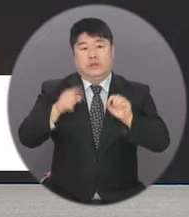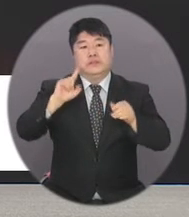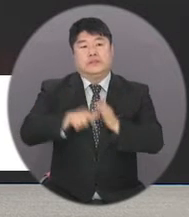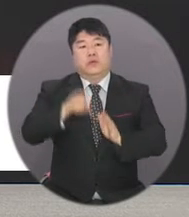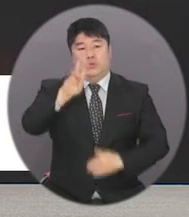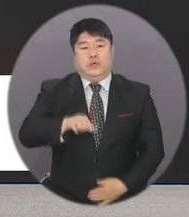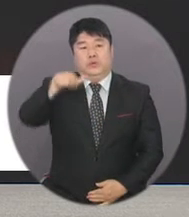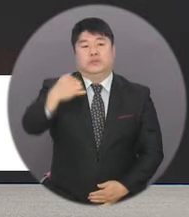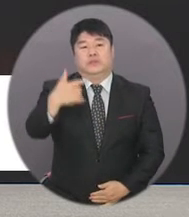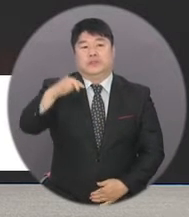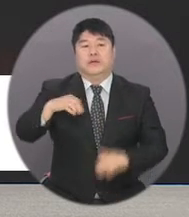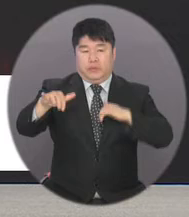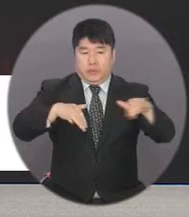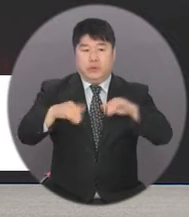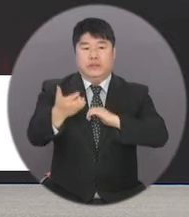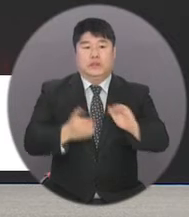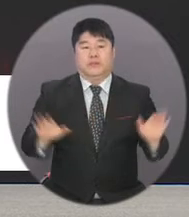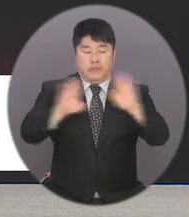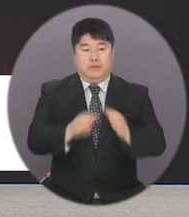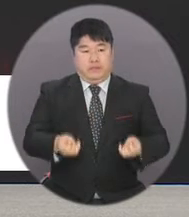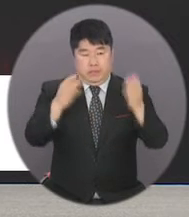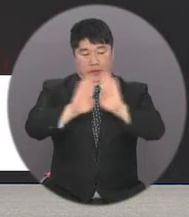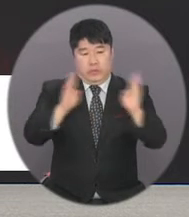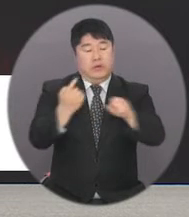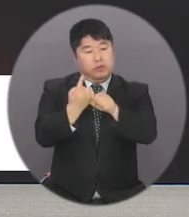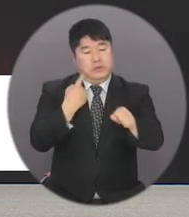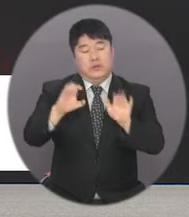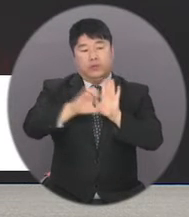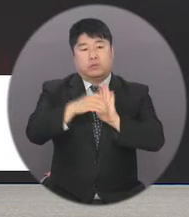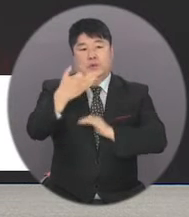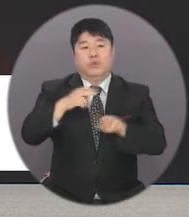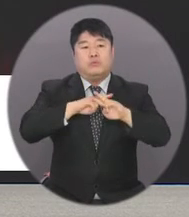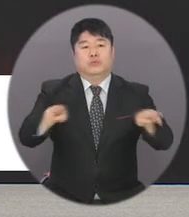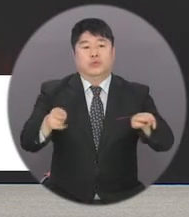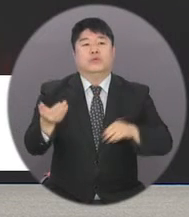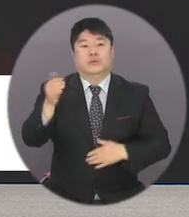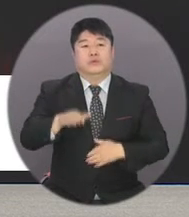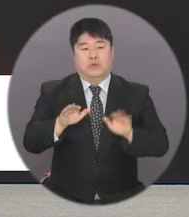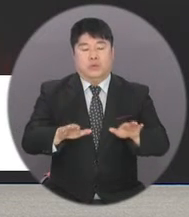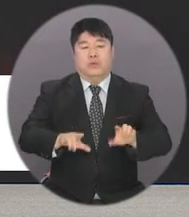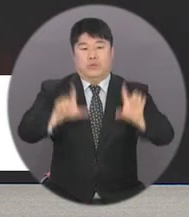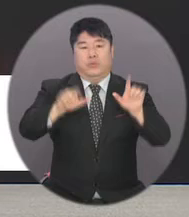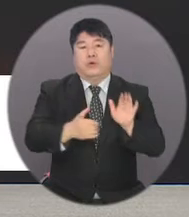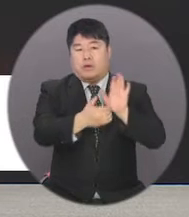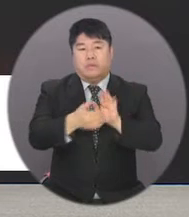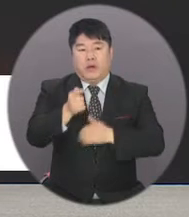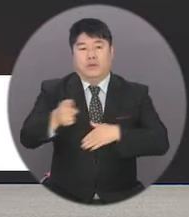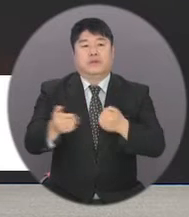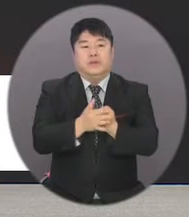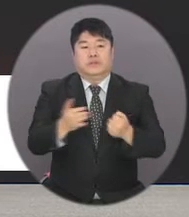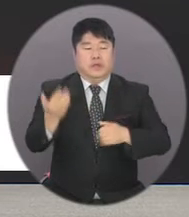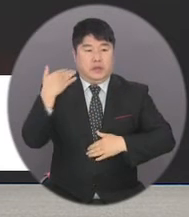광주 금남로에서 전야제가 열리고 있습니다. 지난해에는 코로나19로 취소됐었죠. 올해도 방역 때문에